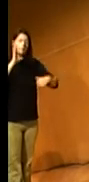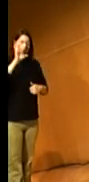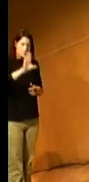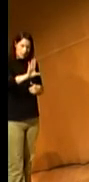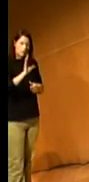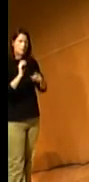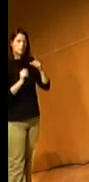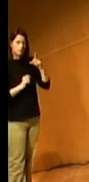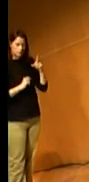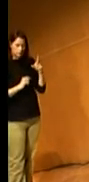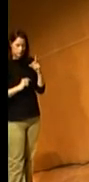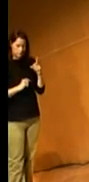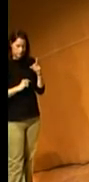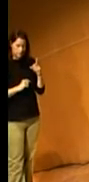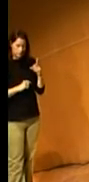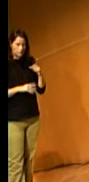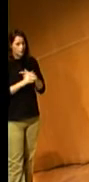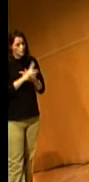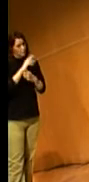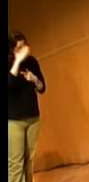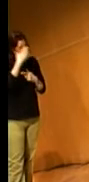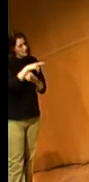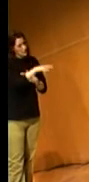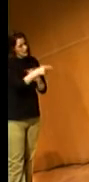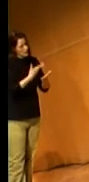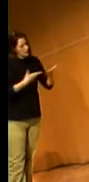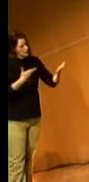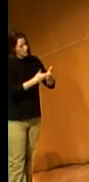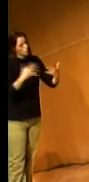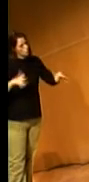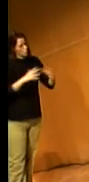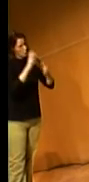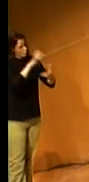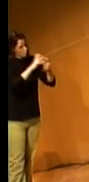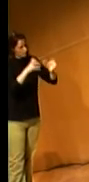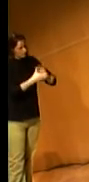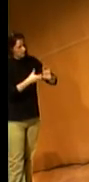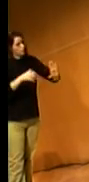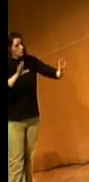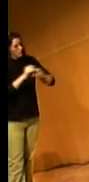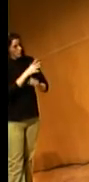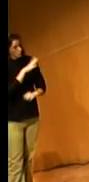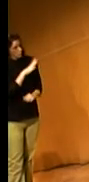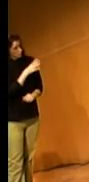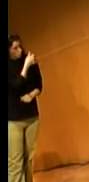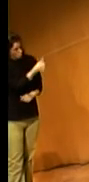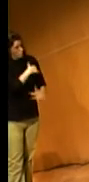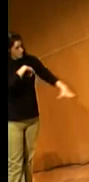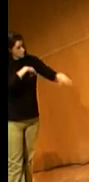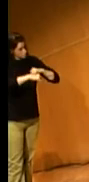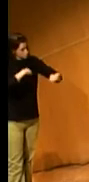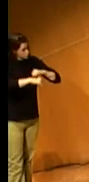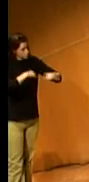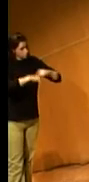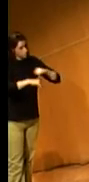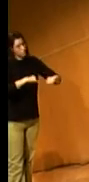c'est dans ce secteur où elle est en grande difficulté, eh bien, vont tout mettre en œuvre pour qu'elle réussisse ses techniques professionnelles